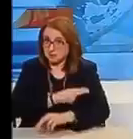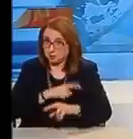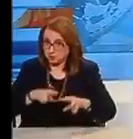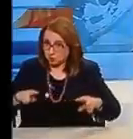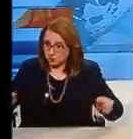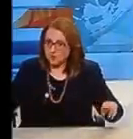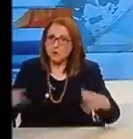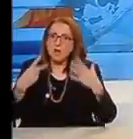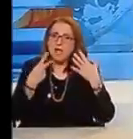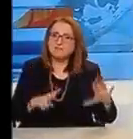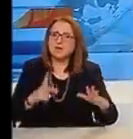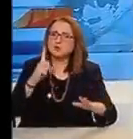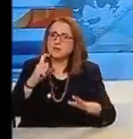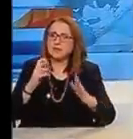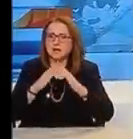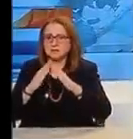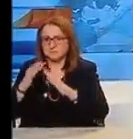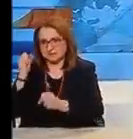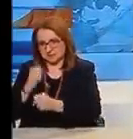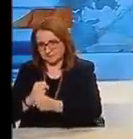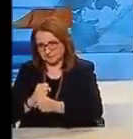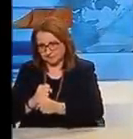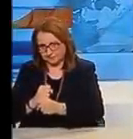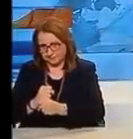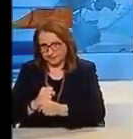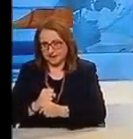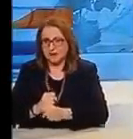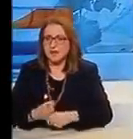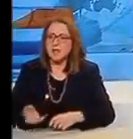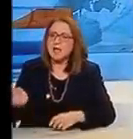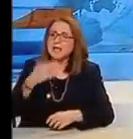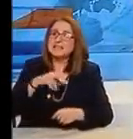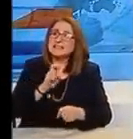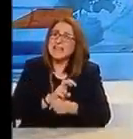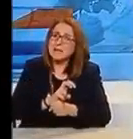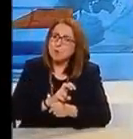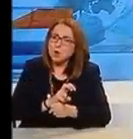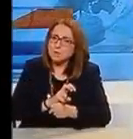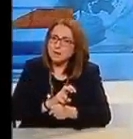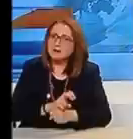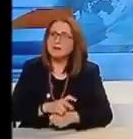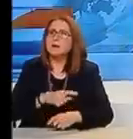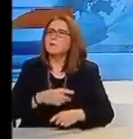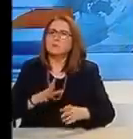αναρρώνουν κατοίκων. Από τα υπόλοιπα 1.586 μη ενεργά κρούσματα,